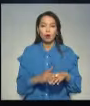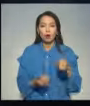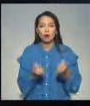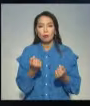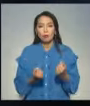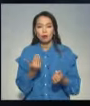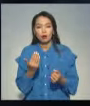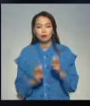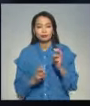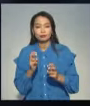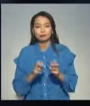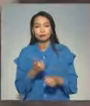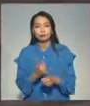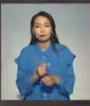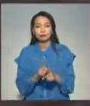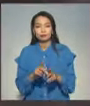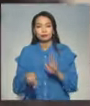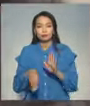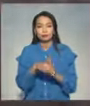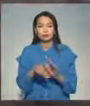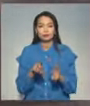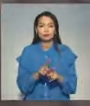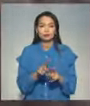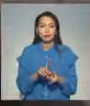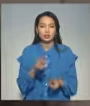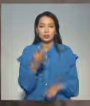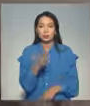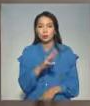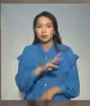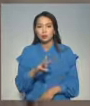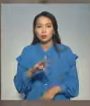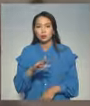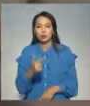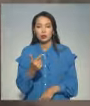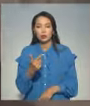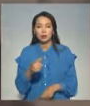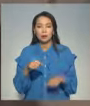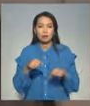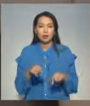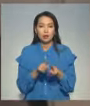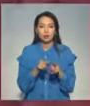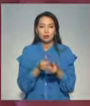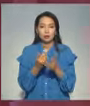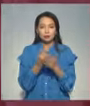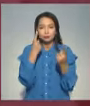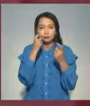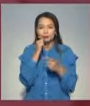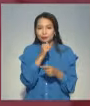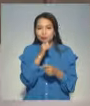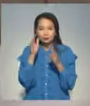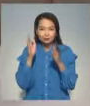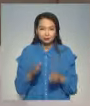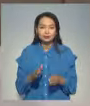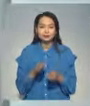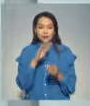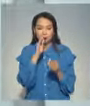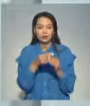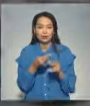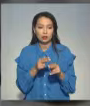жасау зауытының басшылығына пара ретінде берілген 45 миллион теңгені азаматтық құқықтық мәлімдеме деп жасыруға тырысты деген айып